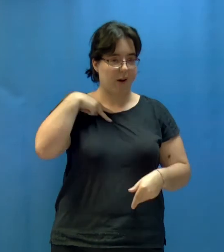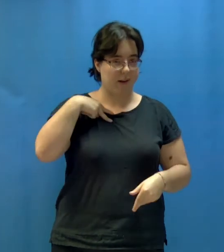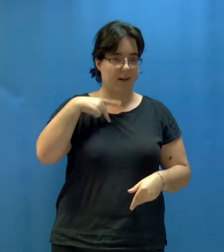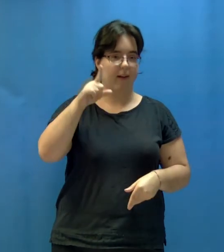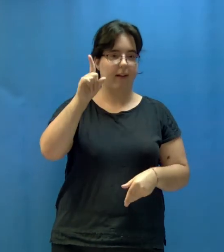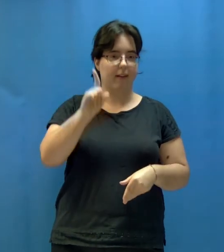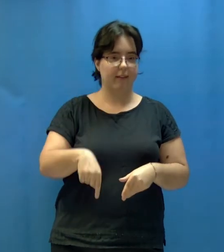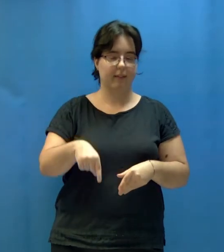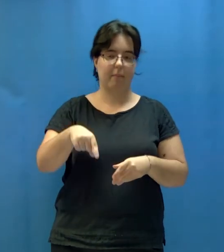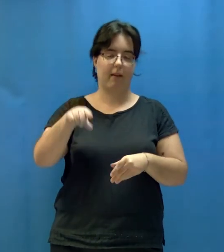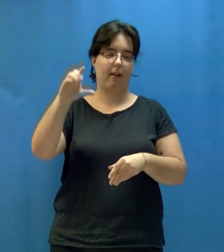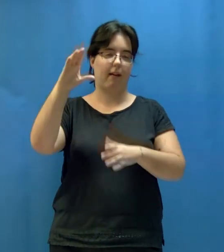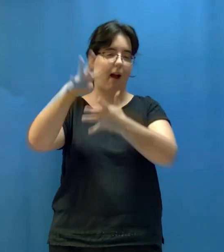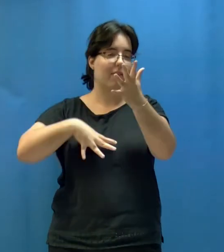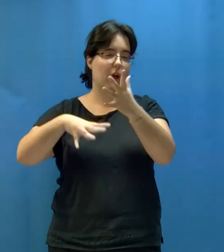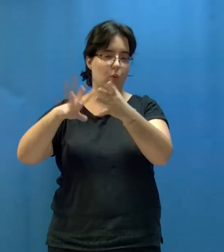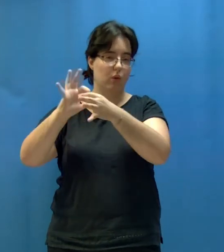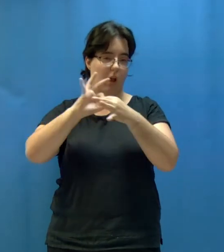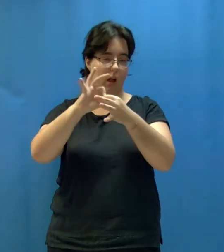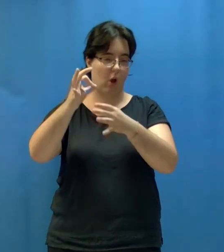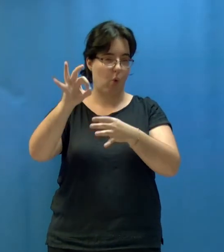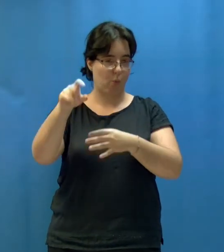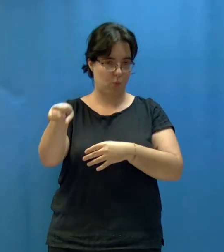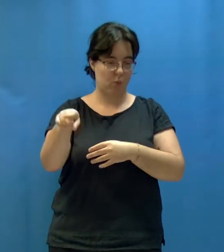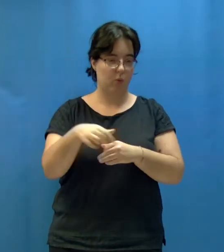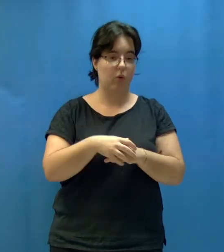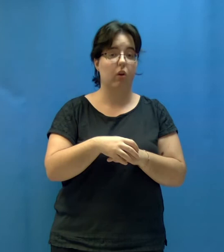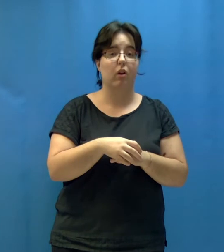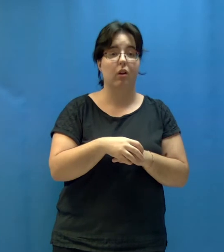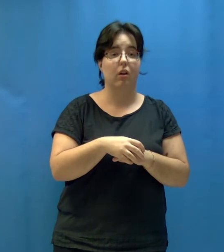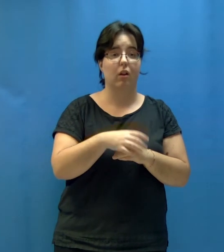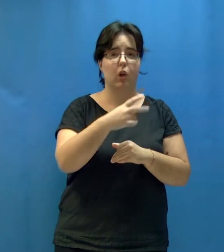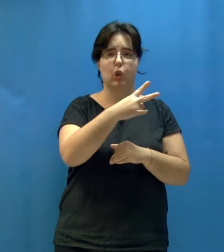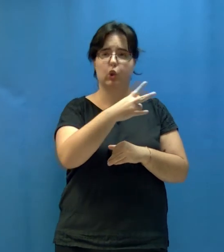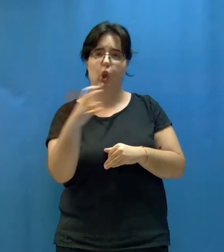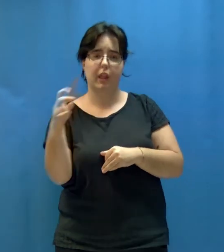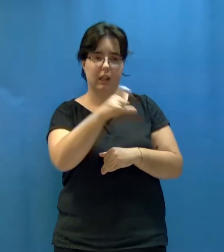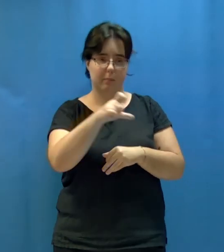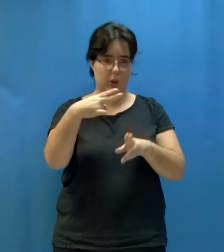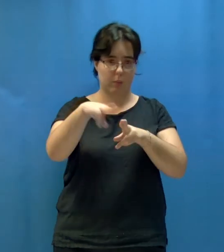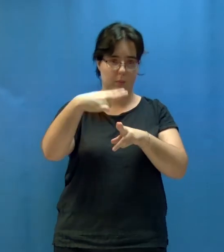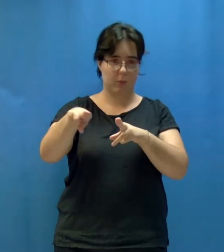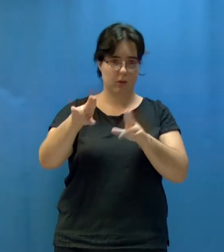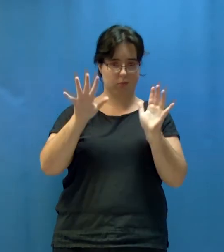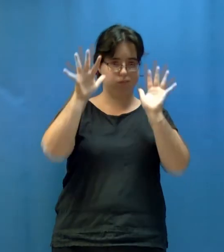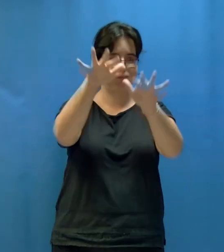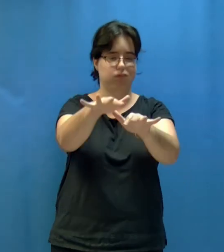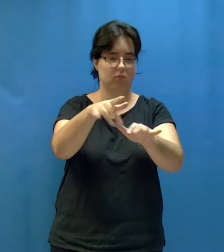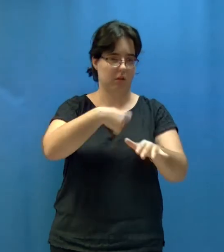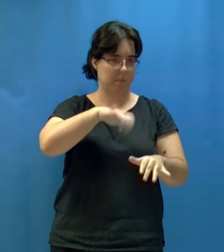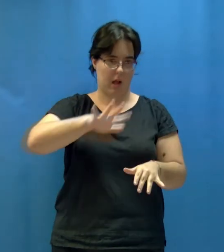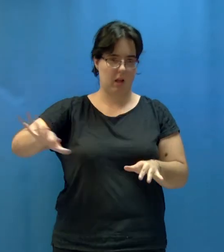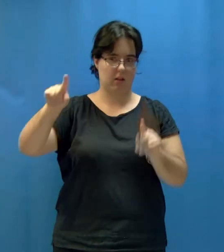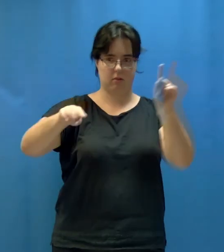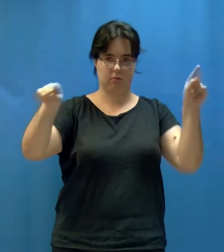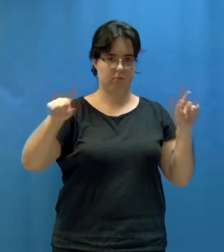per Catalunya en Comú. Vam assistir uns 200 càrrecs electes de tot l'Estat espanyol,